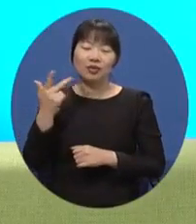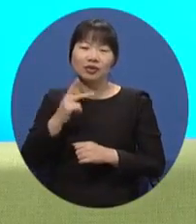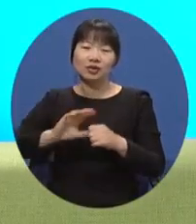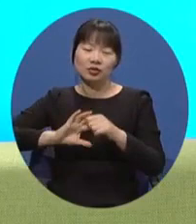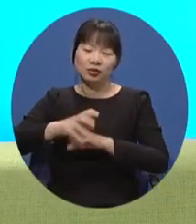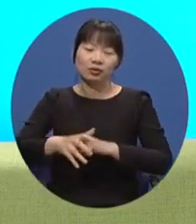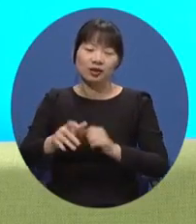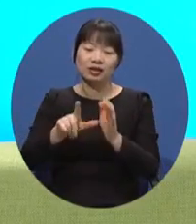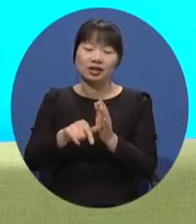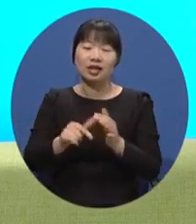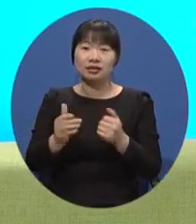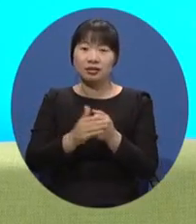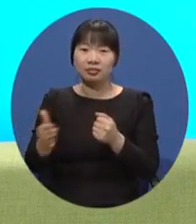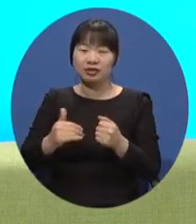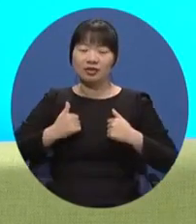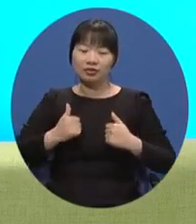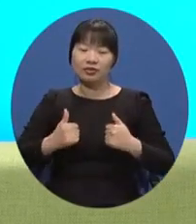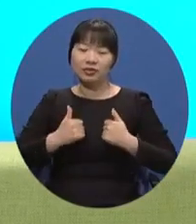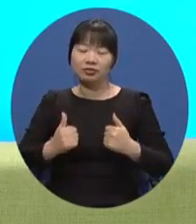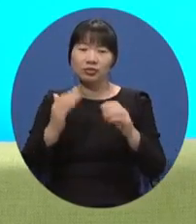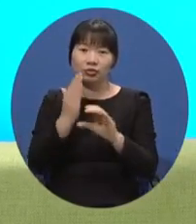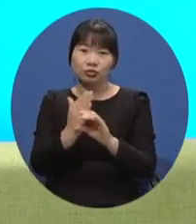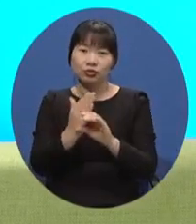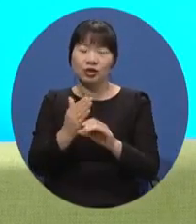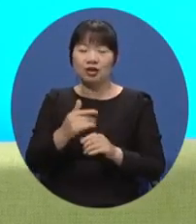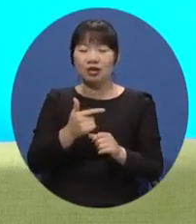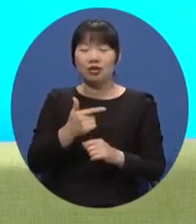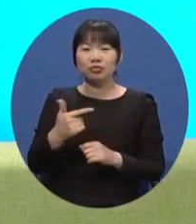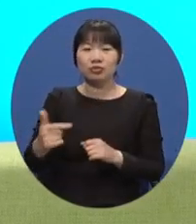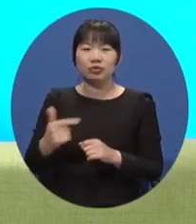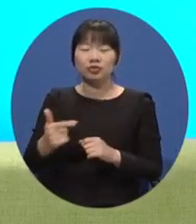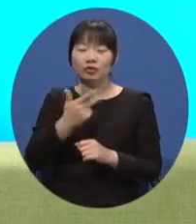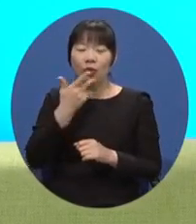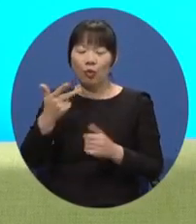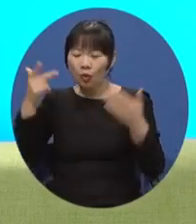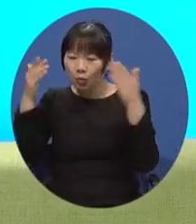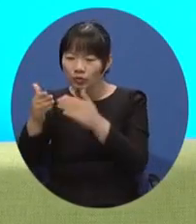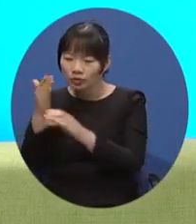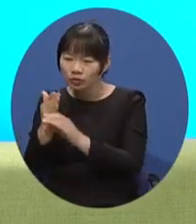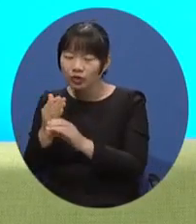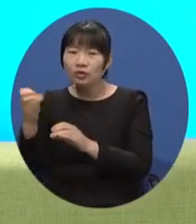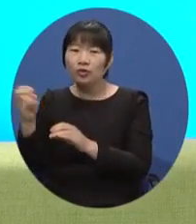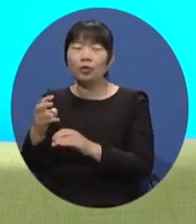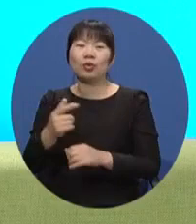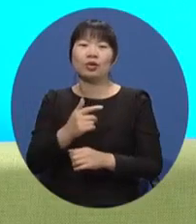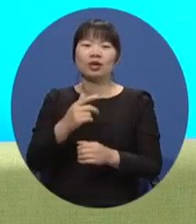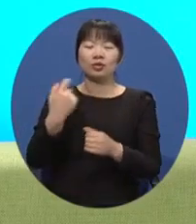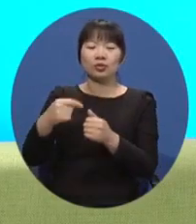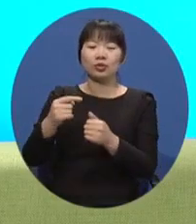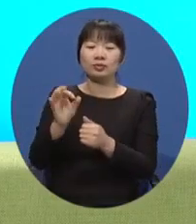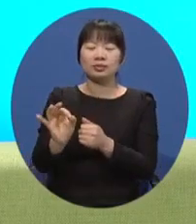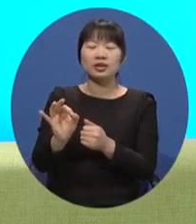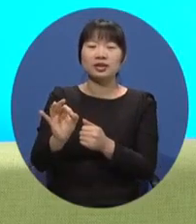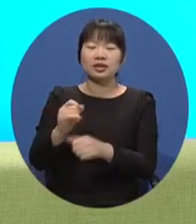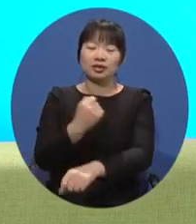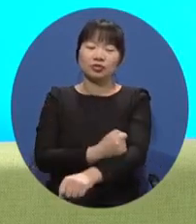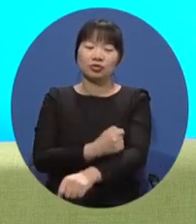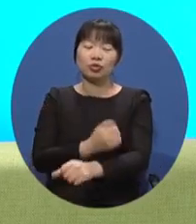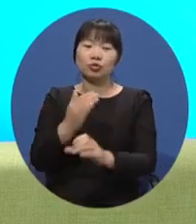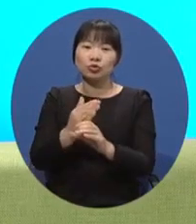글로벌 시대라고 해서 열심히 하잖아요. 무지무지하게 영어에 올인을 하고 있고 엄청난 교육비를 영어에